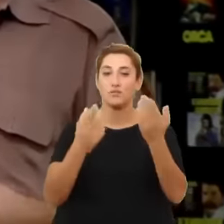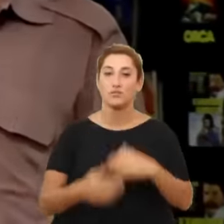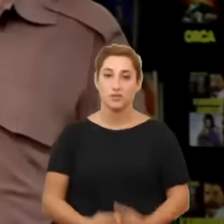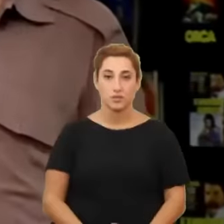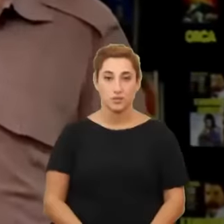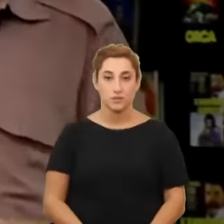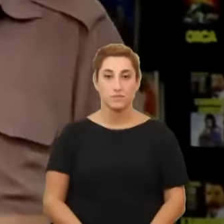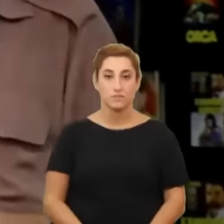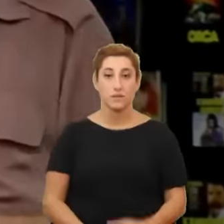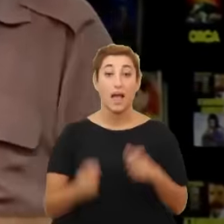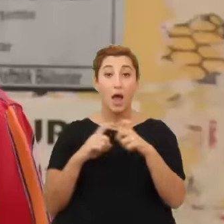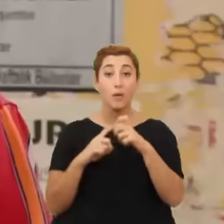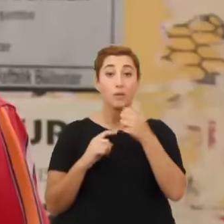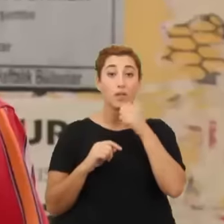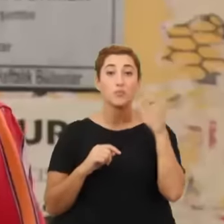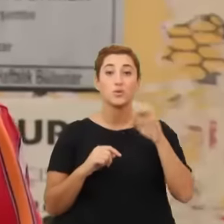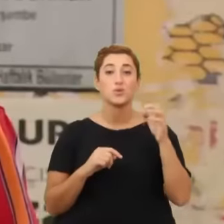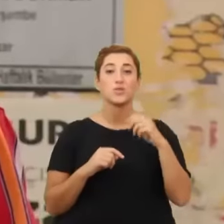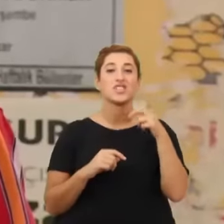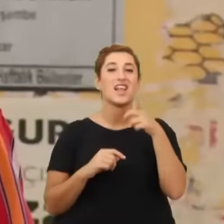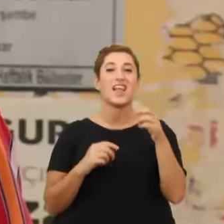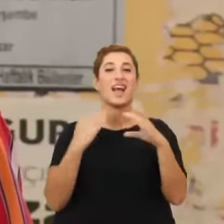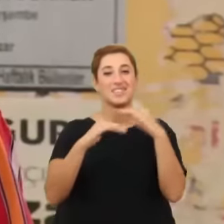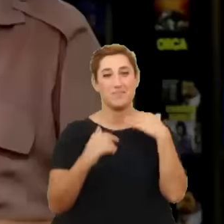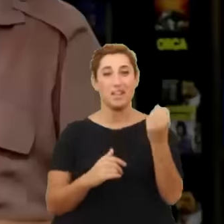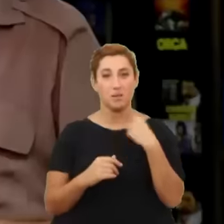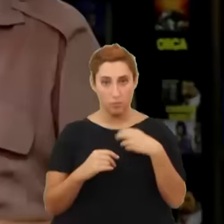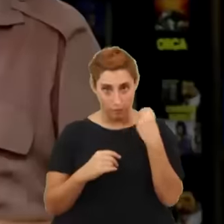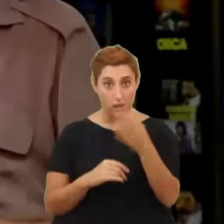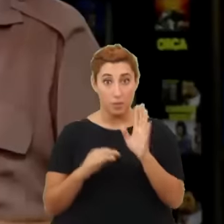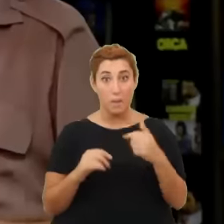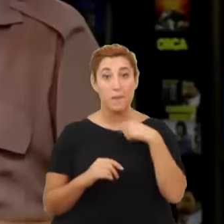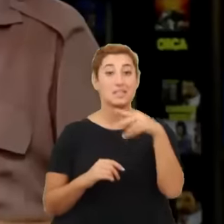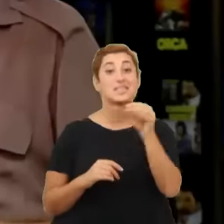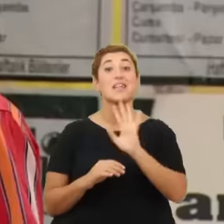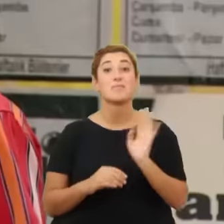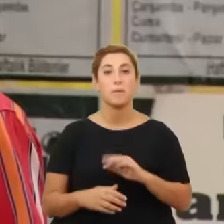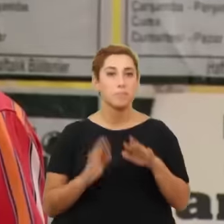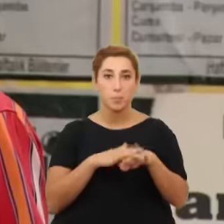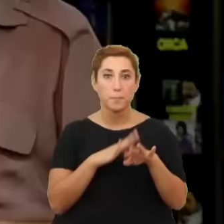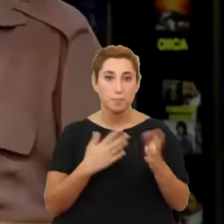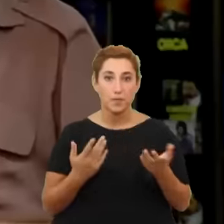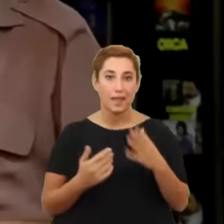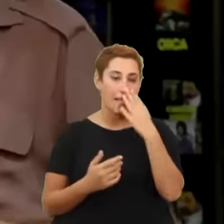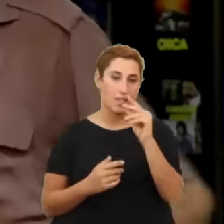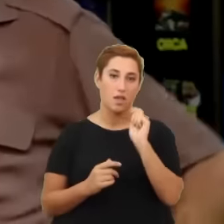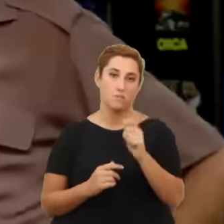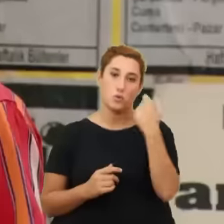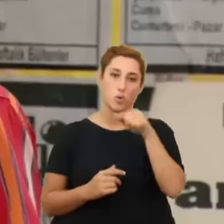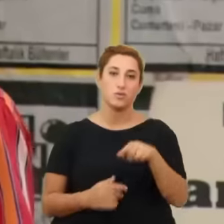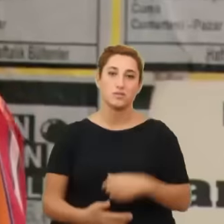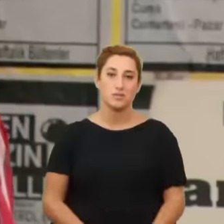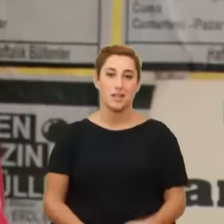ya. Ergun abi, şu çalan kasetten ben de alabilir miyim? Alırsın da ben sana satmam. Neden? Hediye yapacağım da